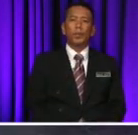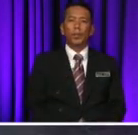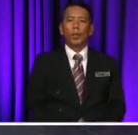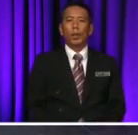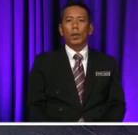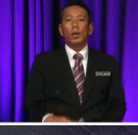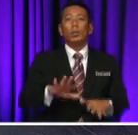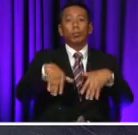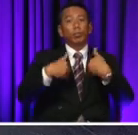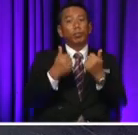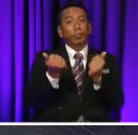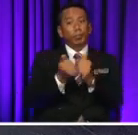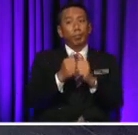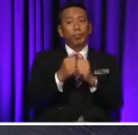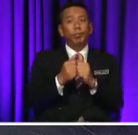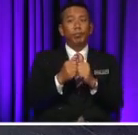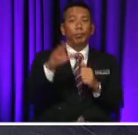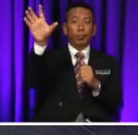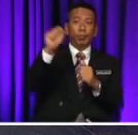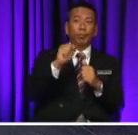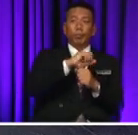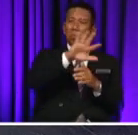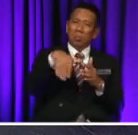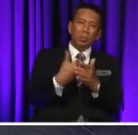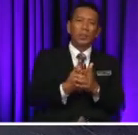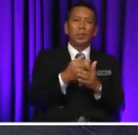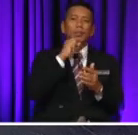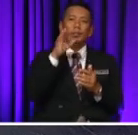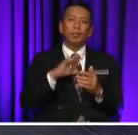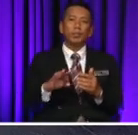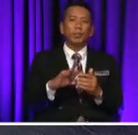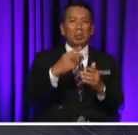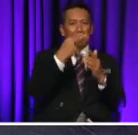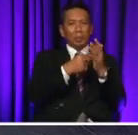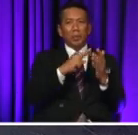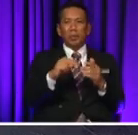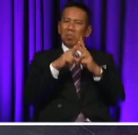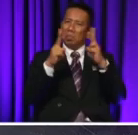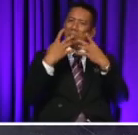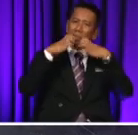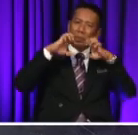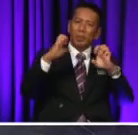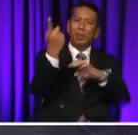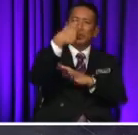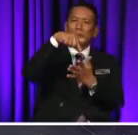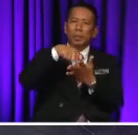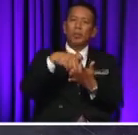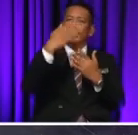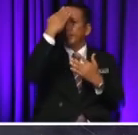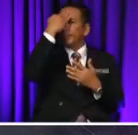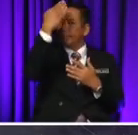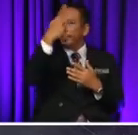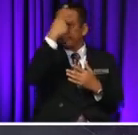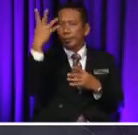Bagaimana dengan prestasi keseluruhan saya kepada nabi penilaian Ustazah syafiqah sangat Cemerlang pada hari ini